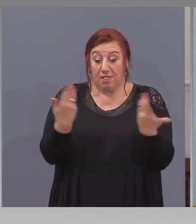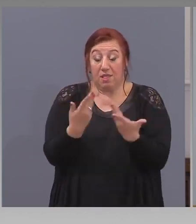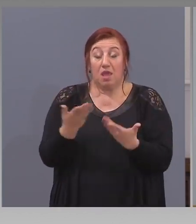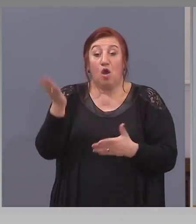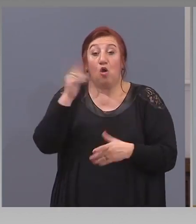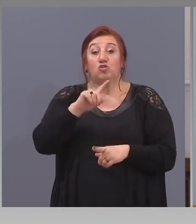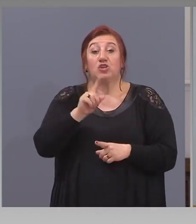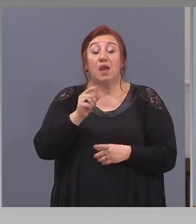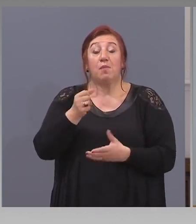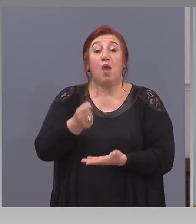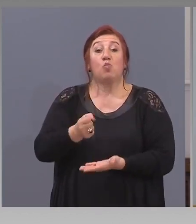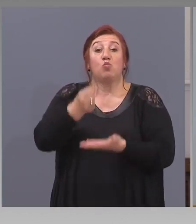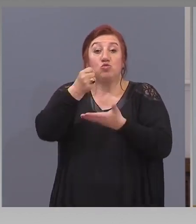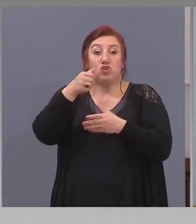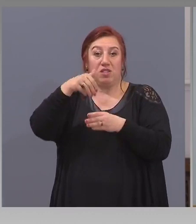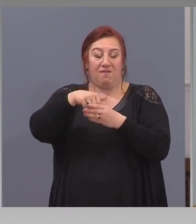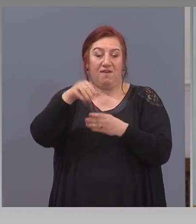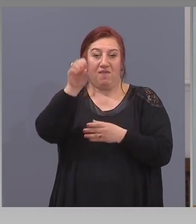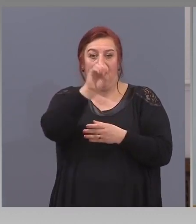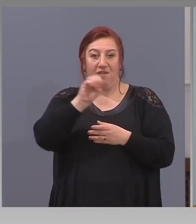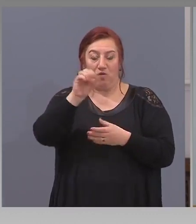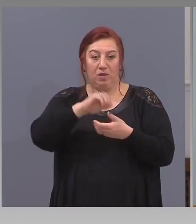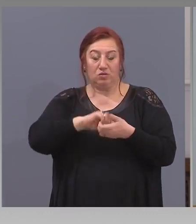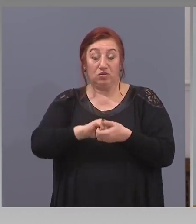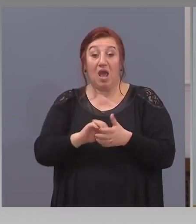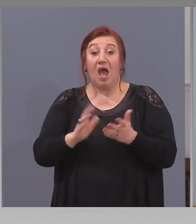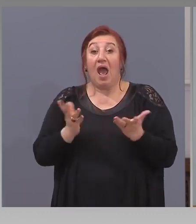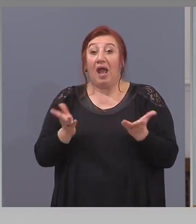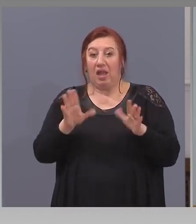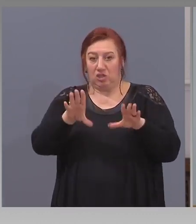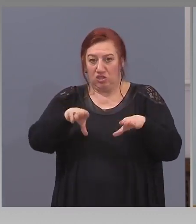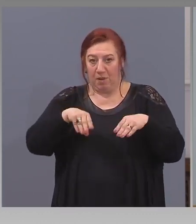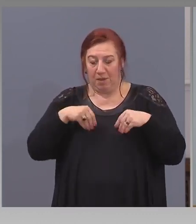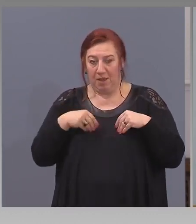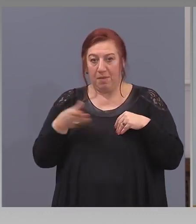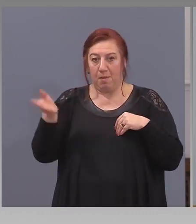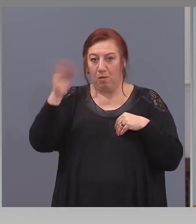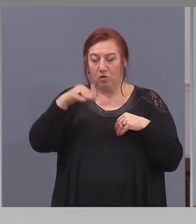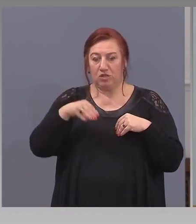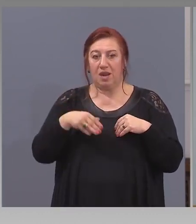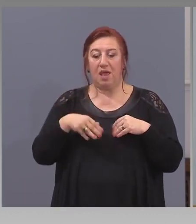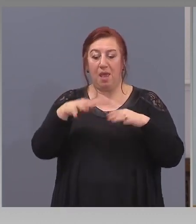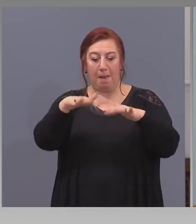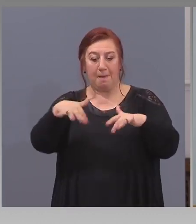бюджет на Европейския съюз. А как ще се приеме после в парламента?